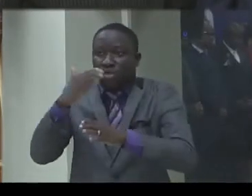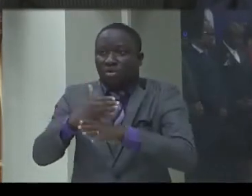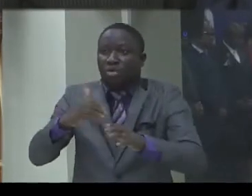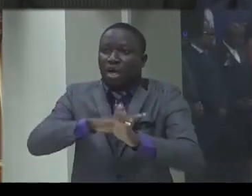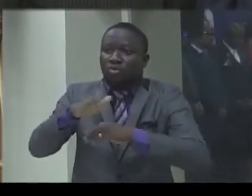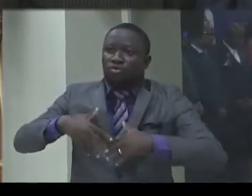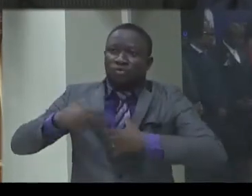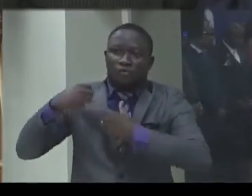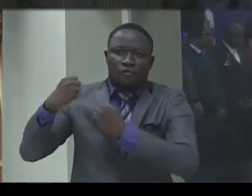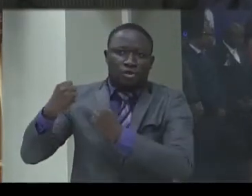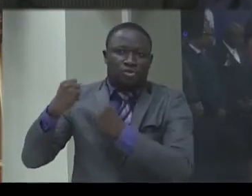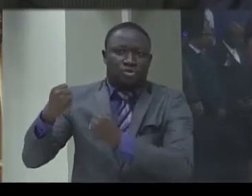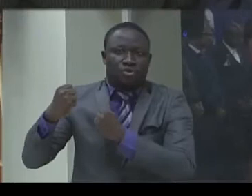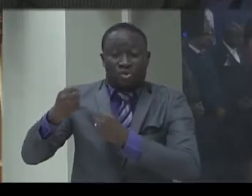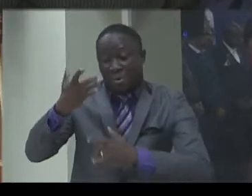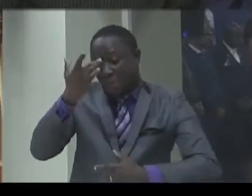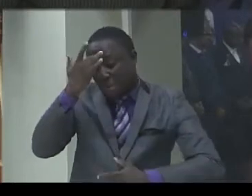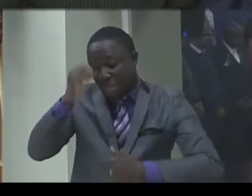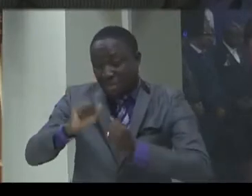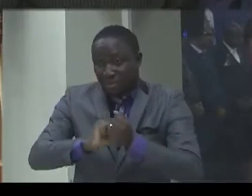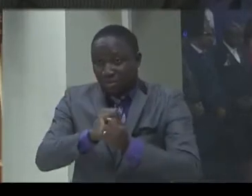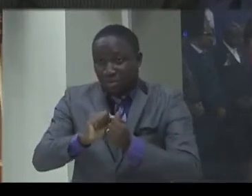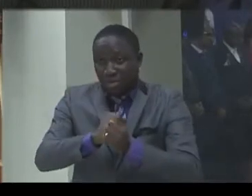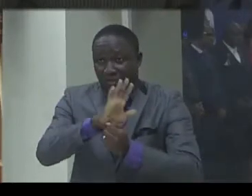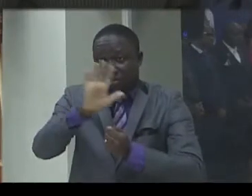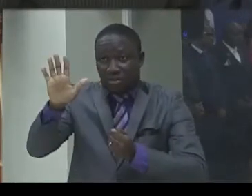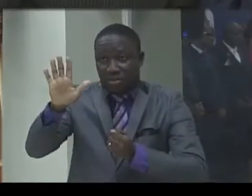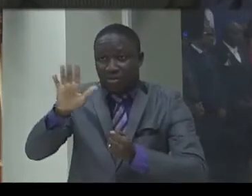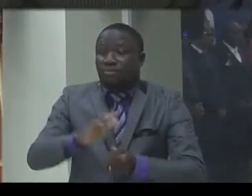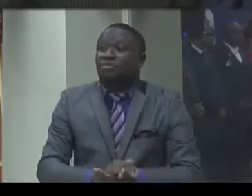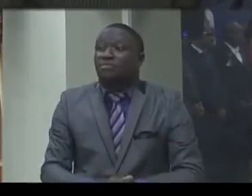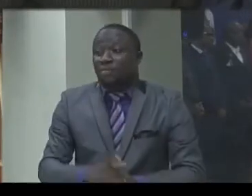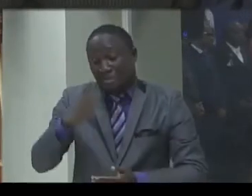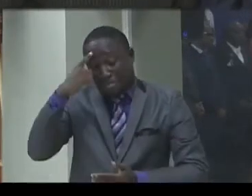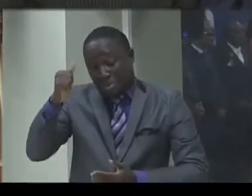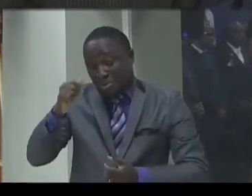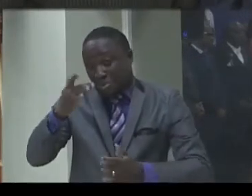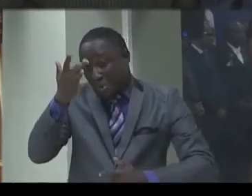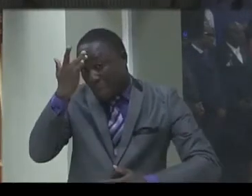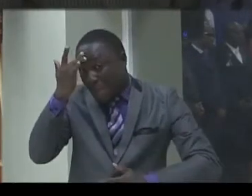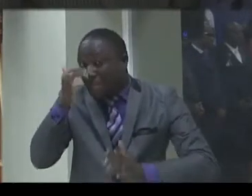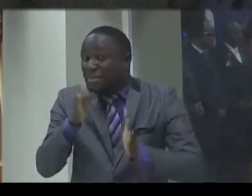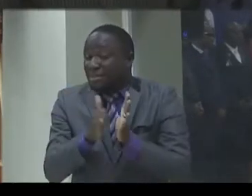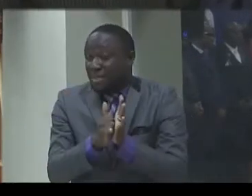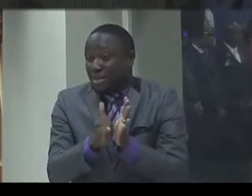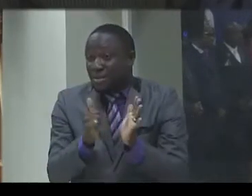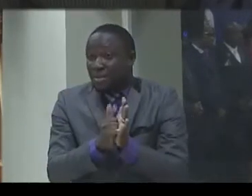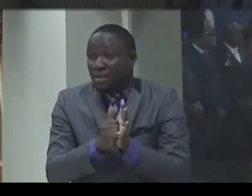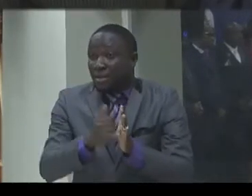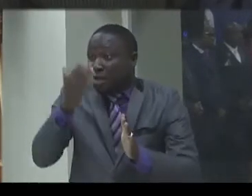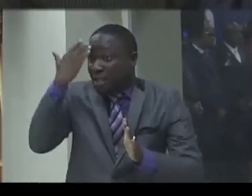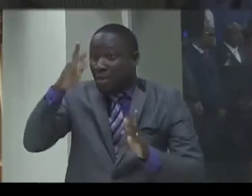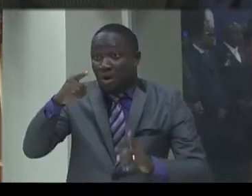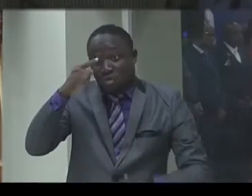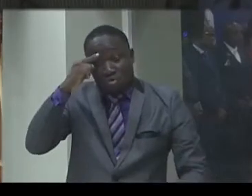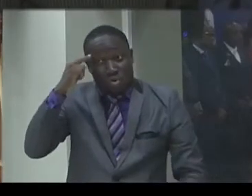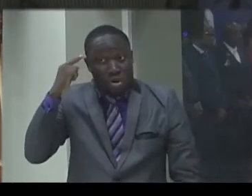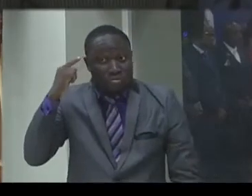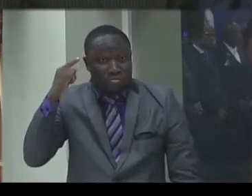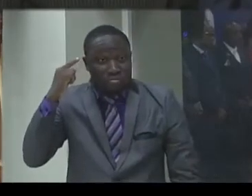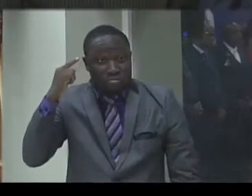ak tout fos nou maladi korona virus la paske maladi sa li pa kon moun nou li